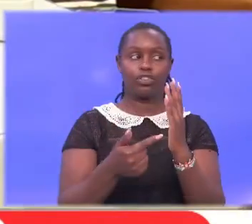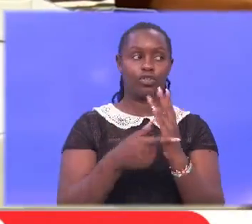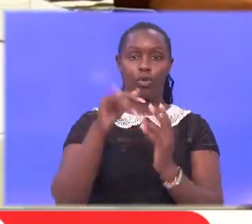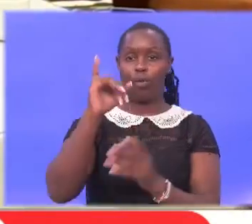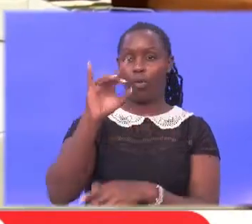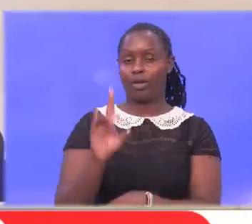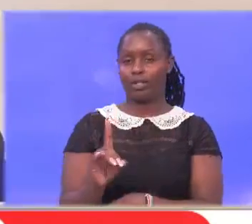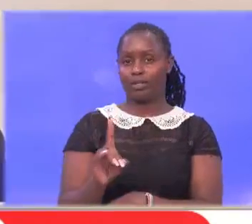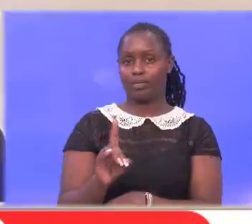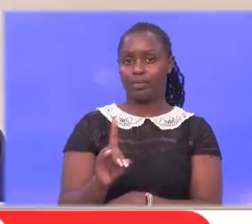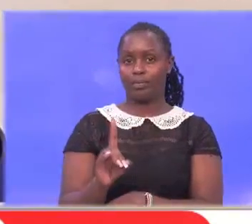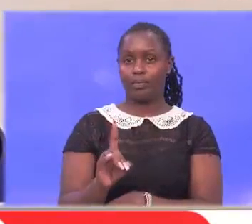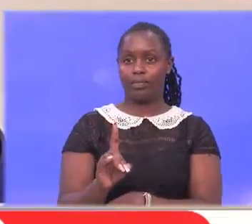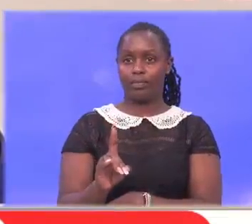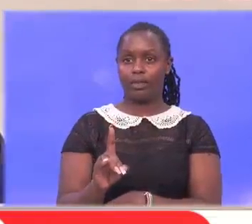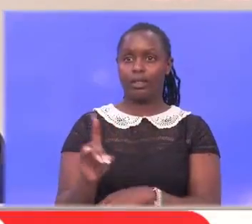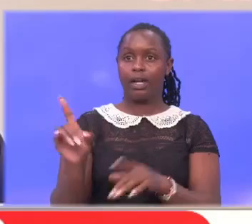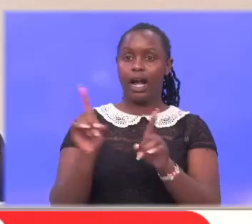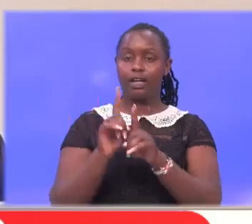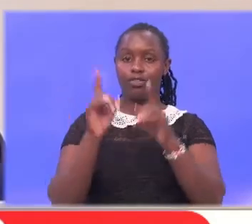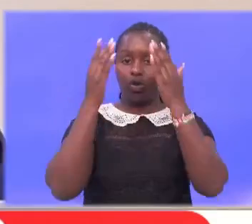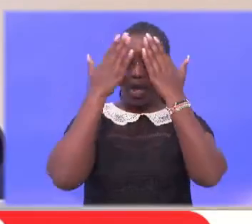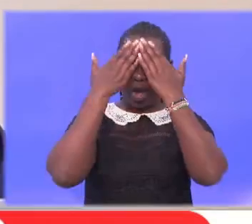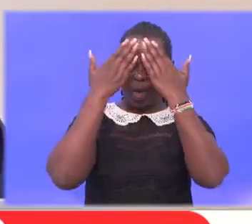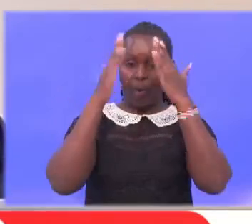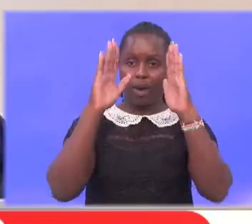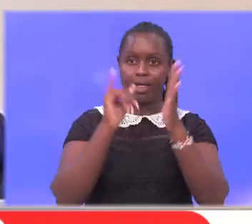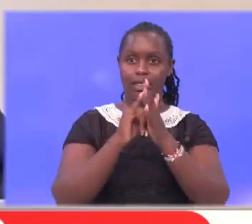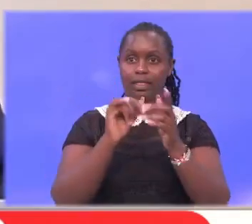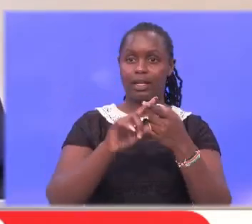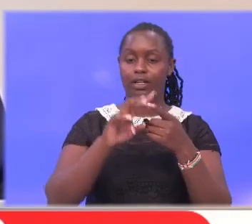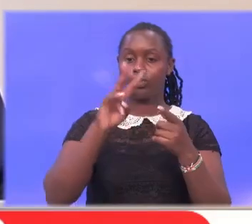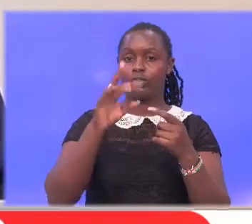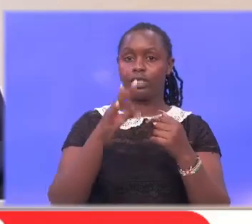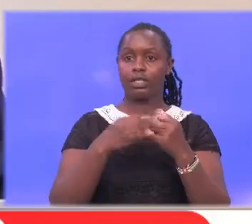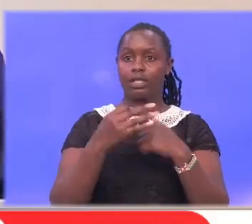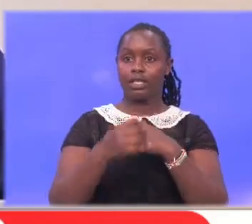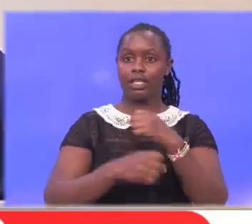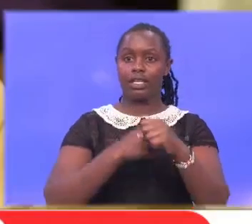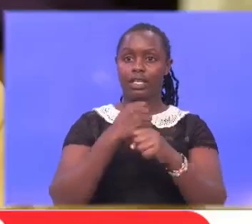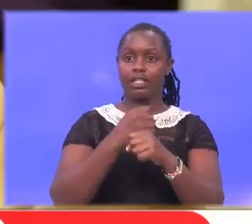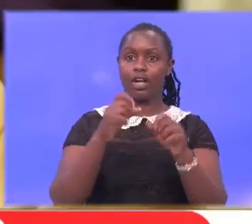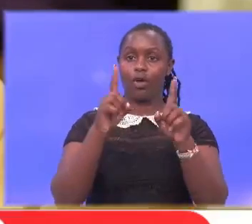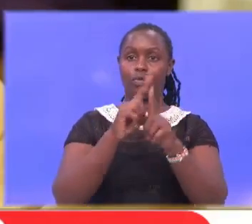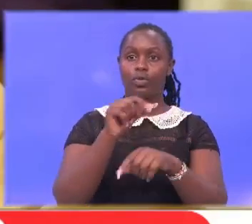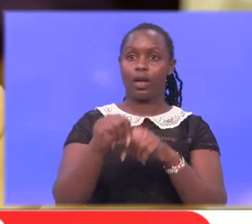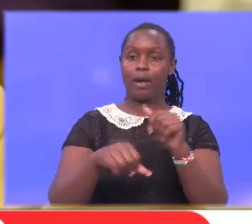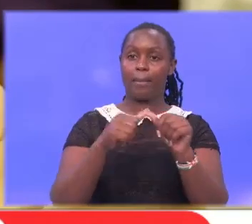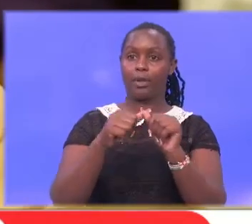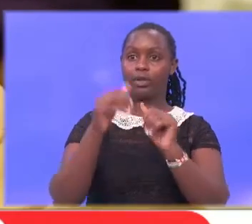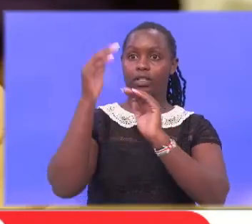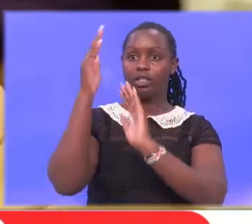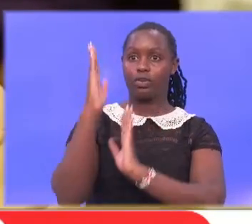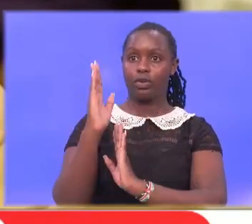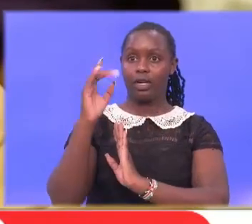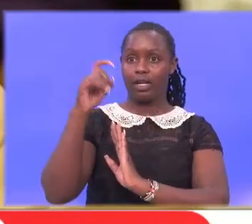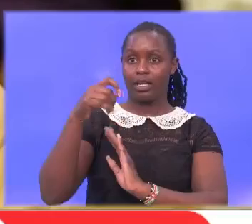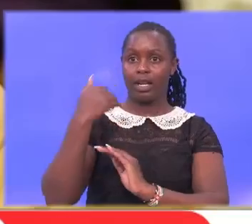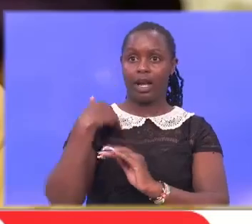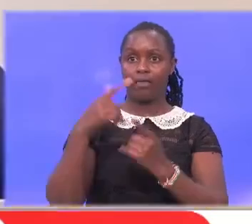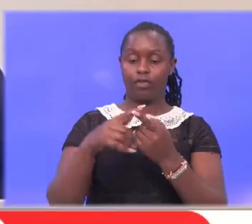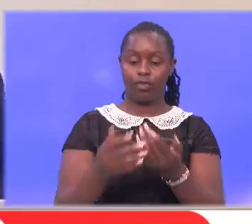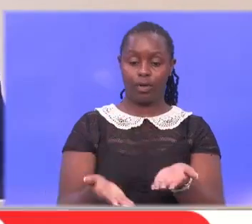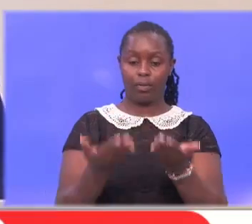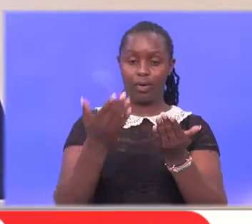and as you are aware, is 28 years old. So even in terms of security, there's need to improve because things